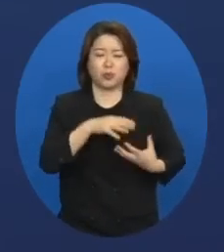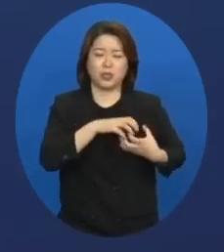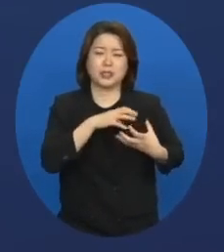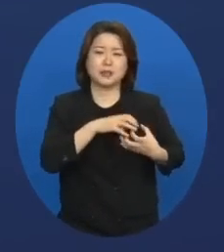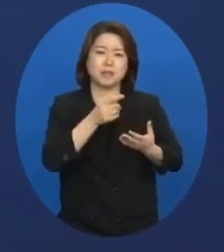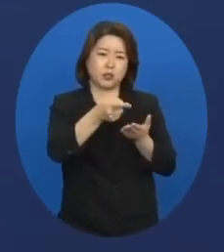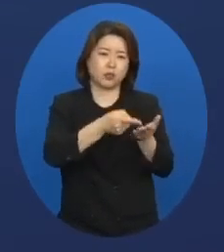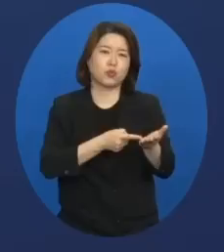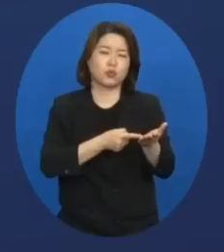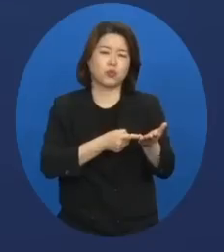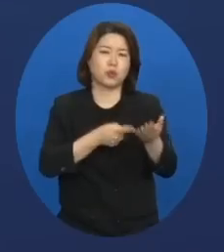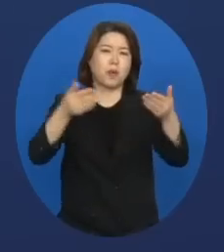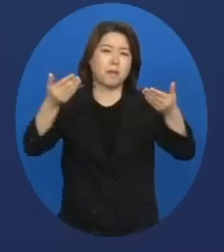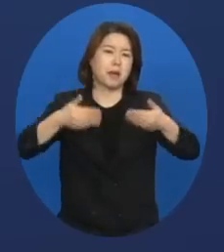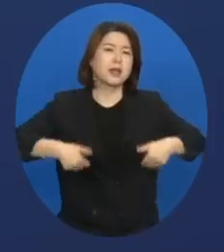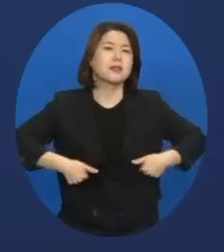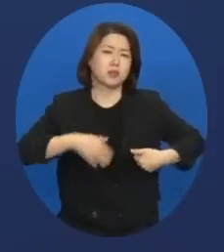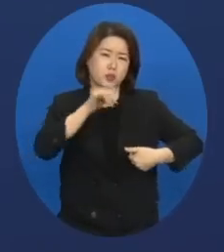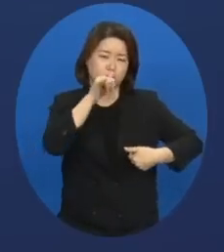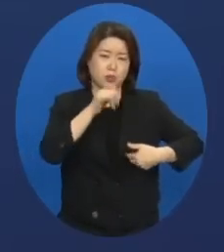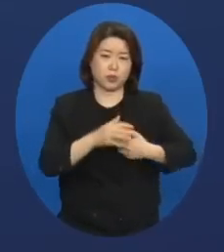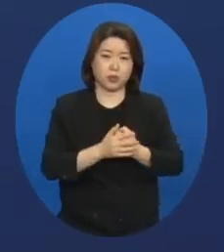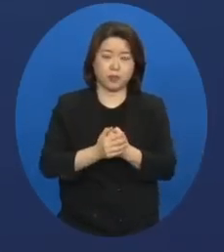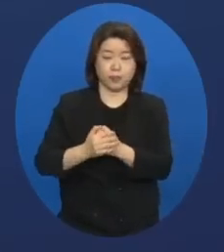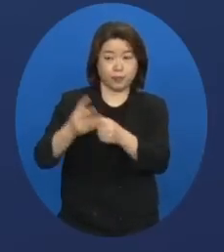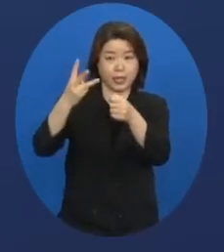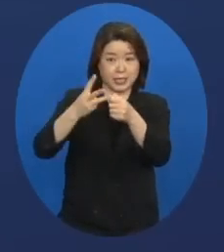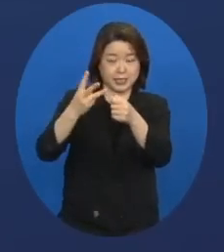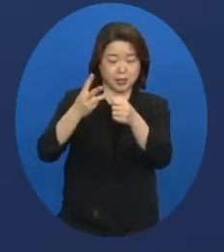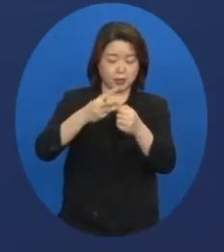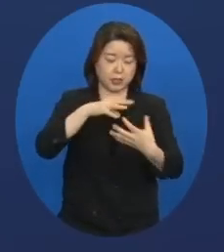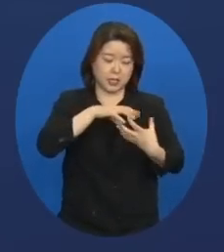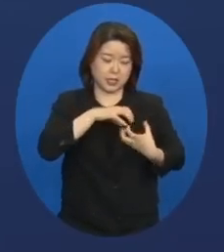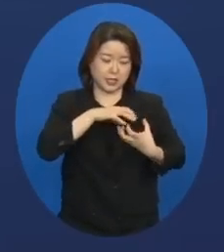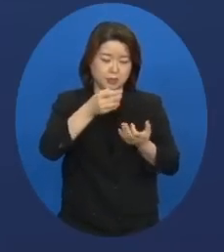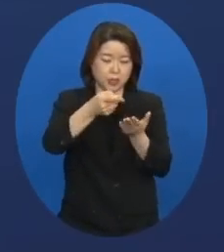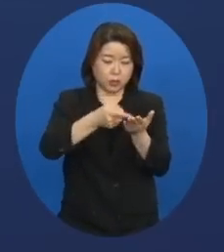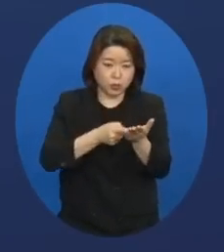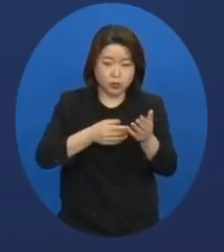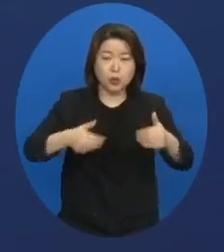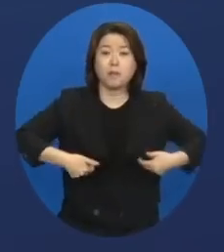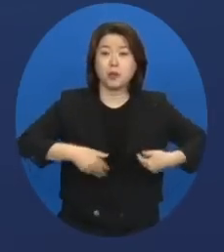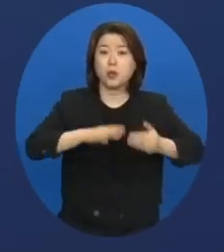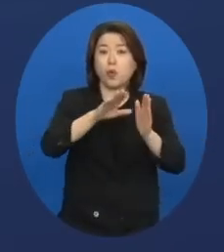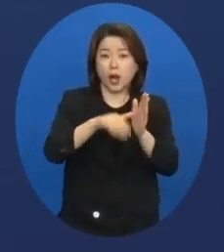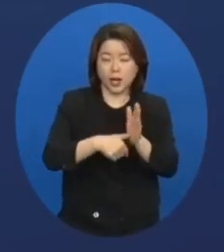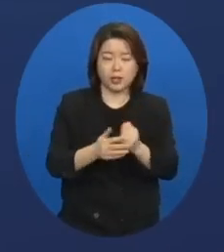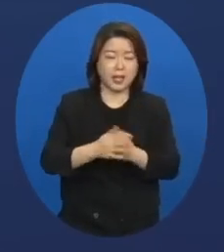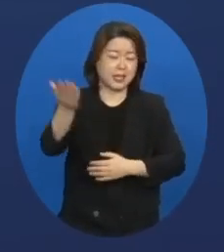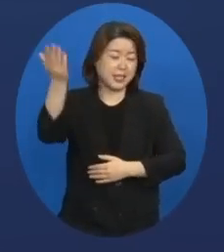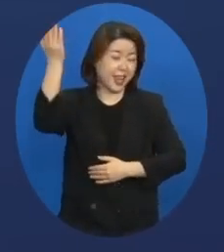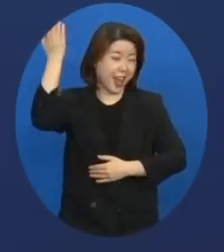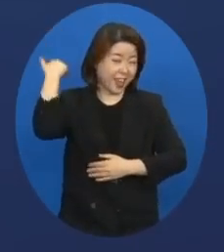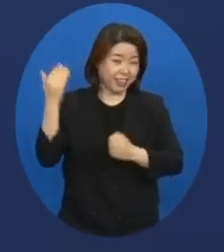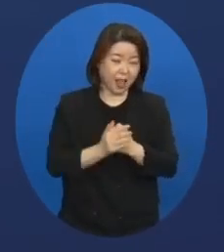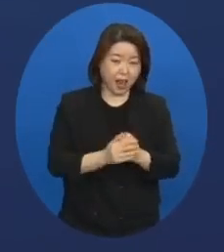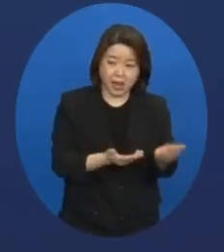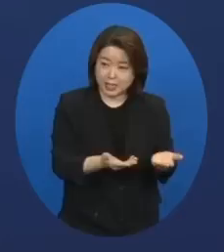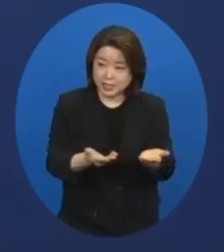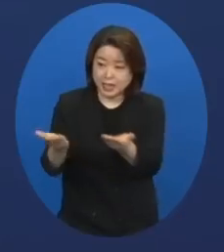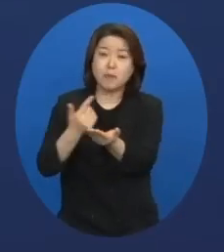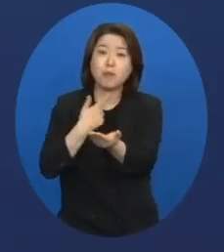됐었습니다. 세 번째 심장 이식 수술을 받는 상황에 그 당시의 기록이 있었기